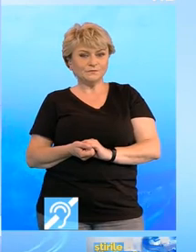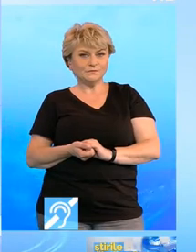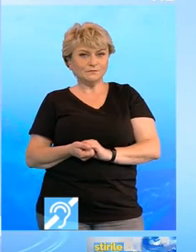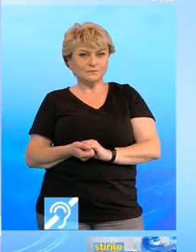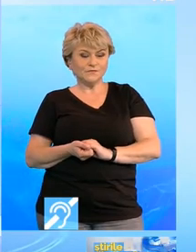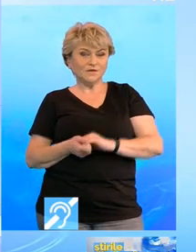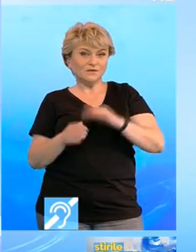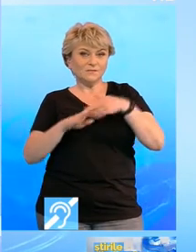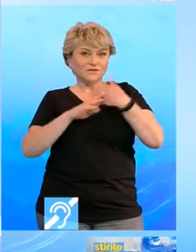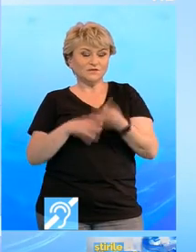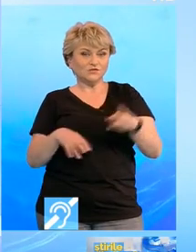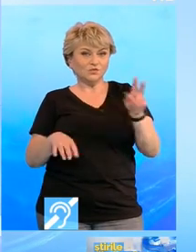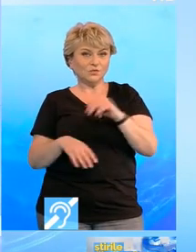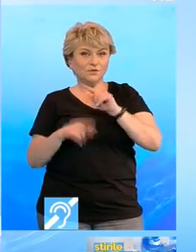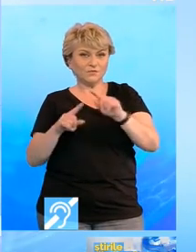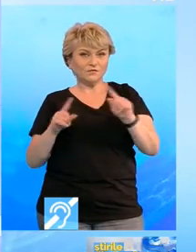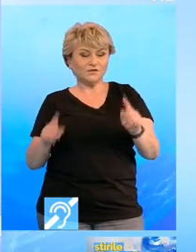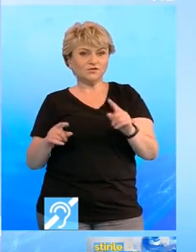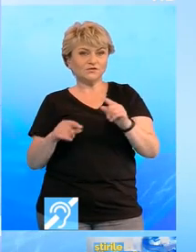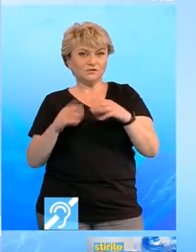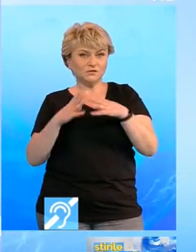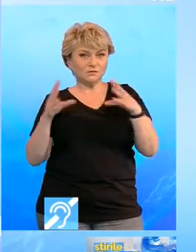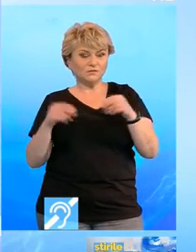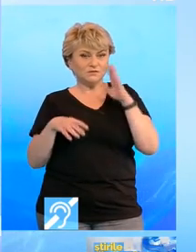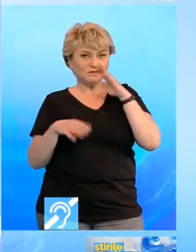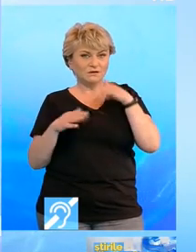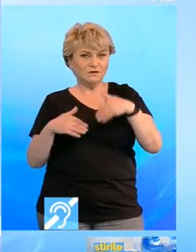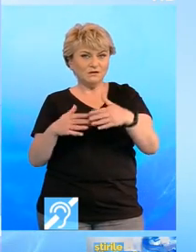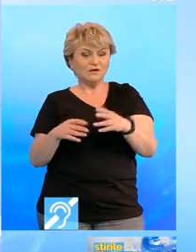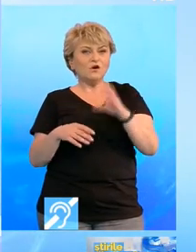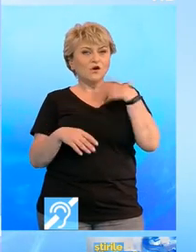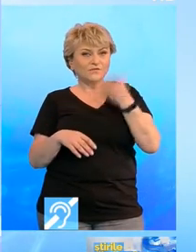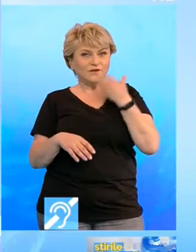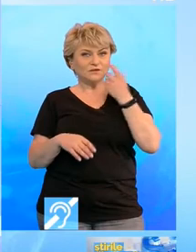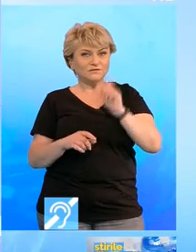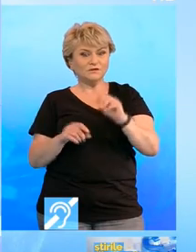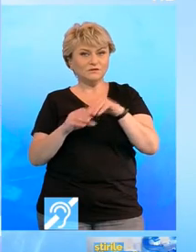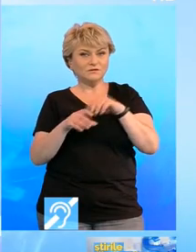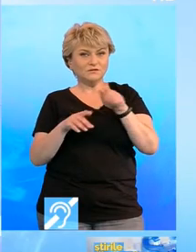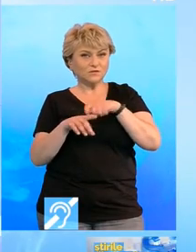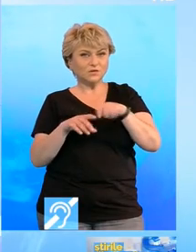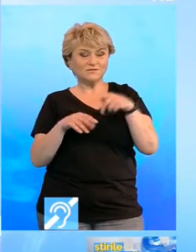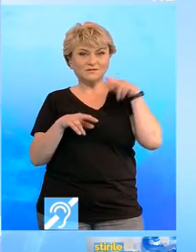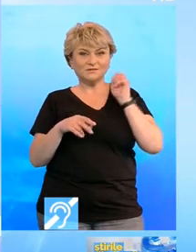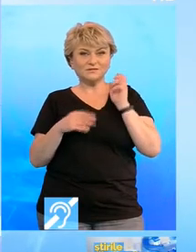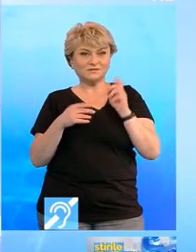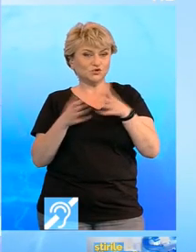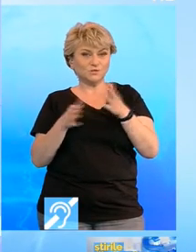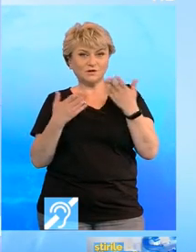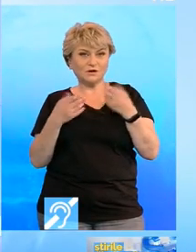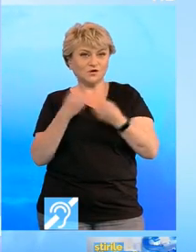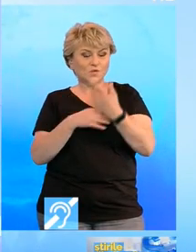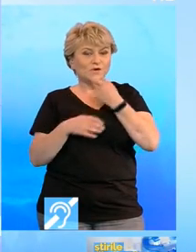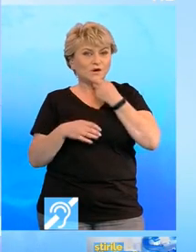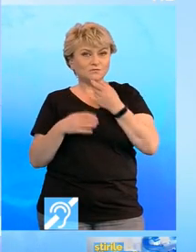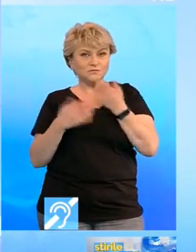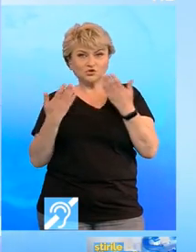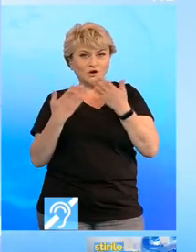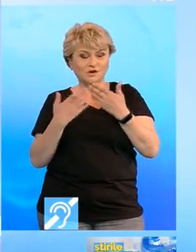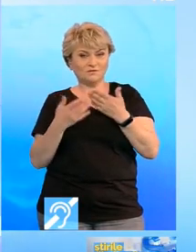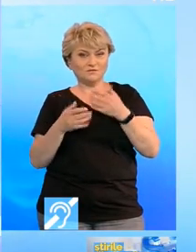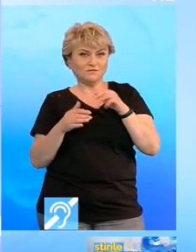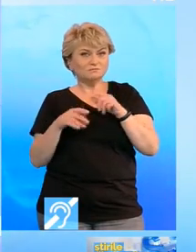Peste 2000 de profesori români participă în aceste zile la cea mai importantă conferință în educație înainte de începerea noului an școlar. Evenimentul se adresează